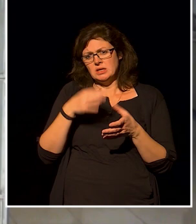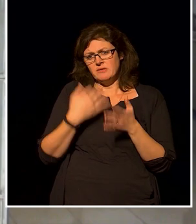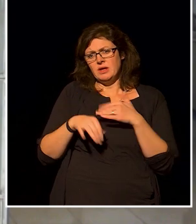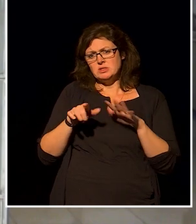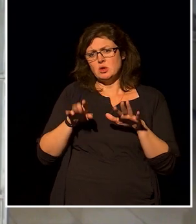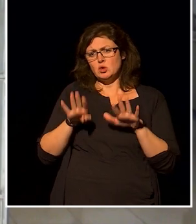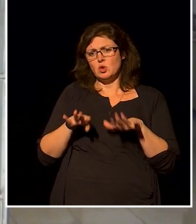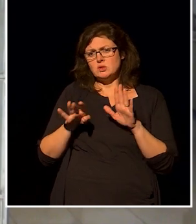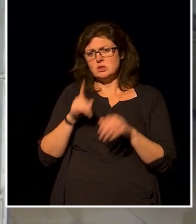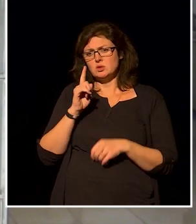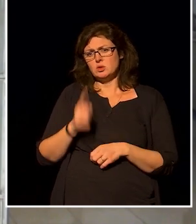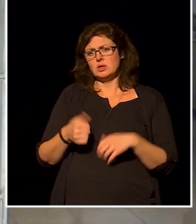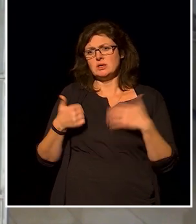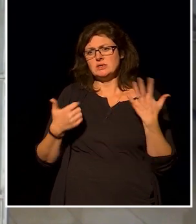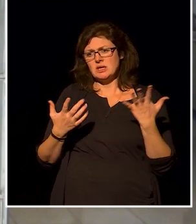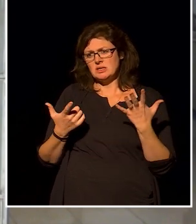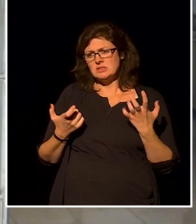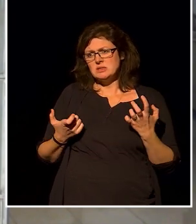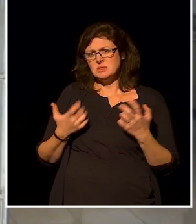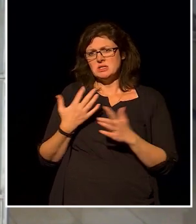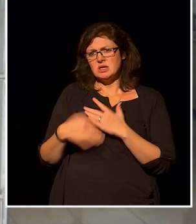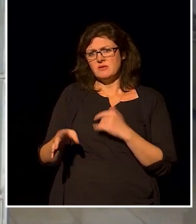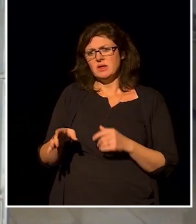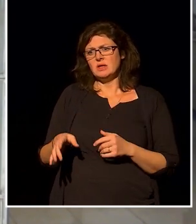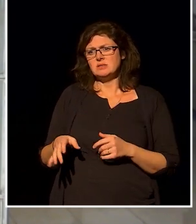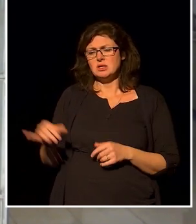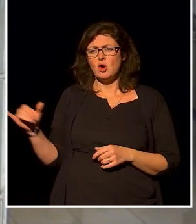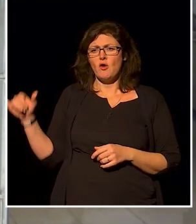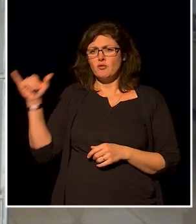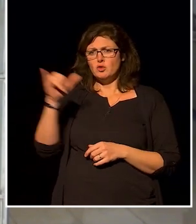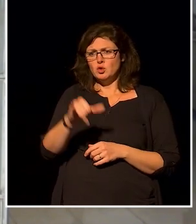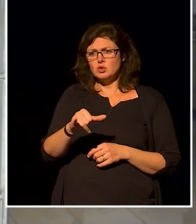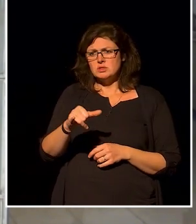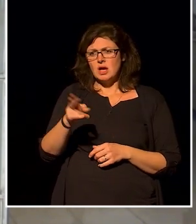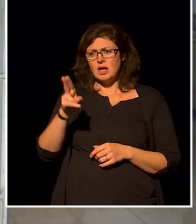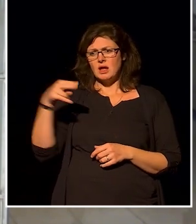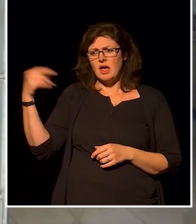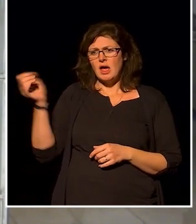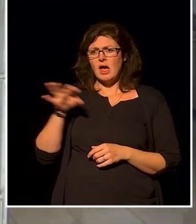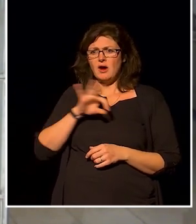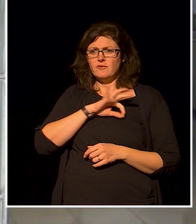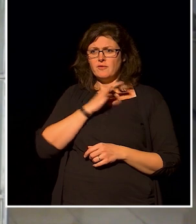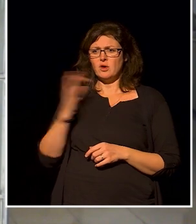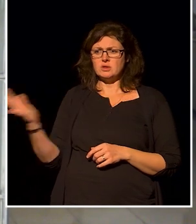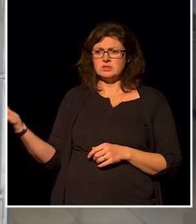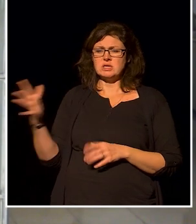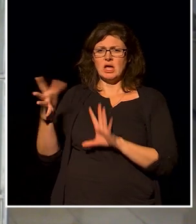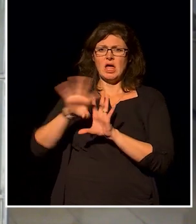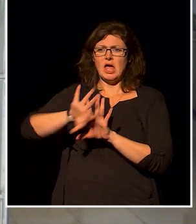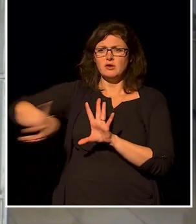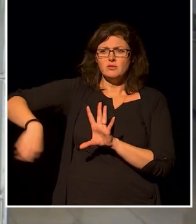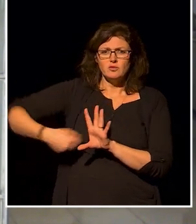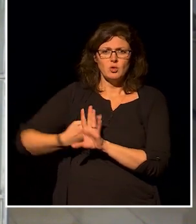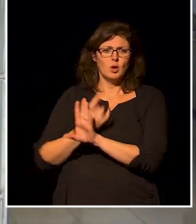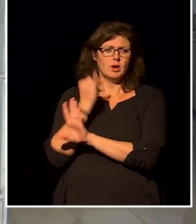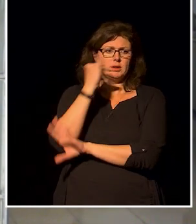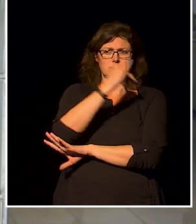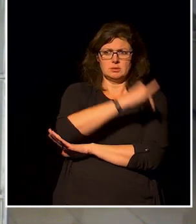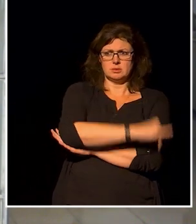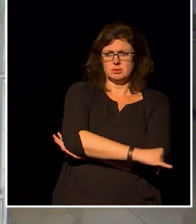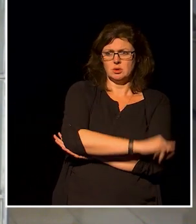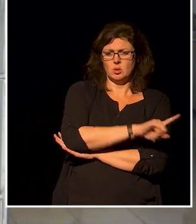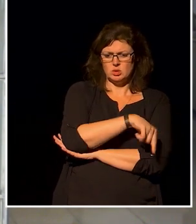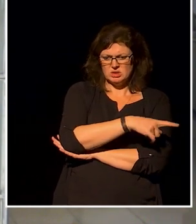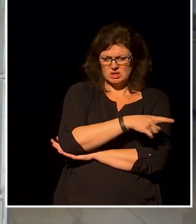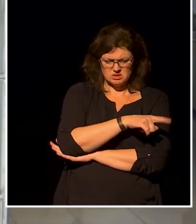1976 ein Flugzeug, eine Air France-Maschine nach Entebbe entführt haben, und dann hieß der nochmal, der